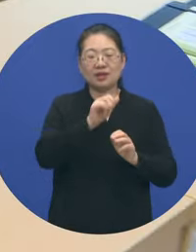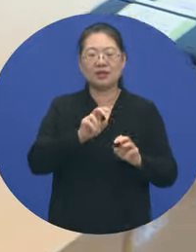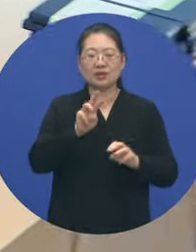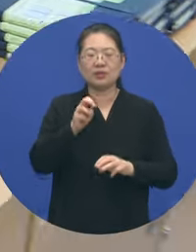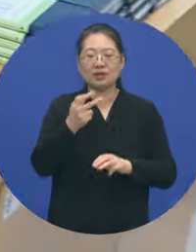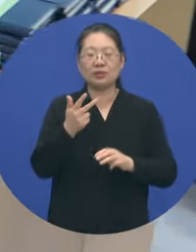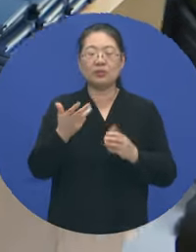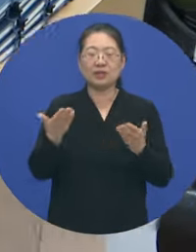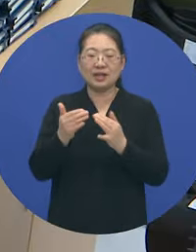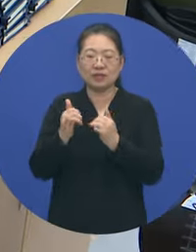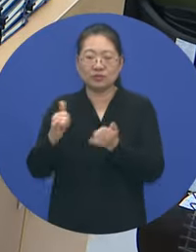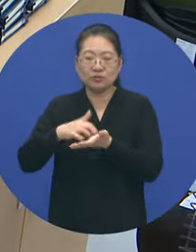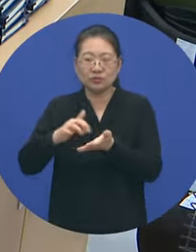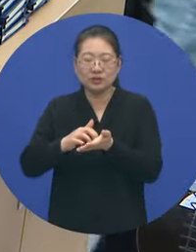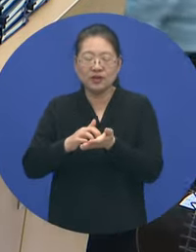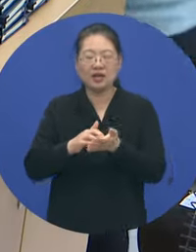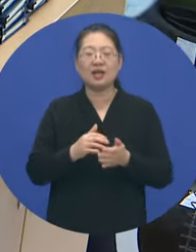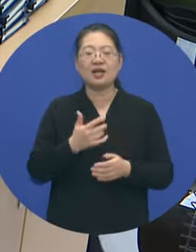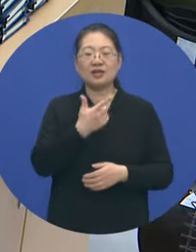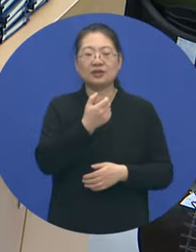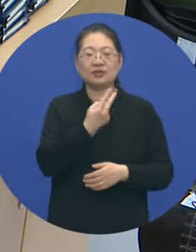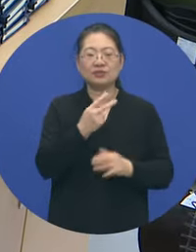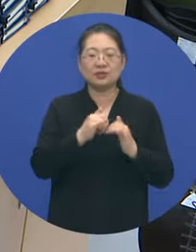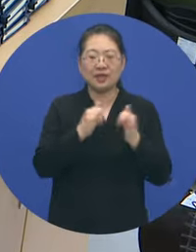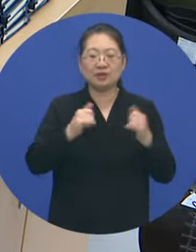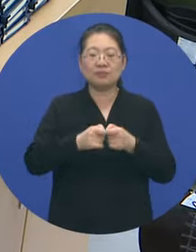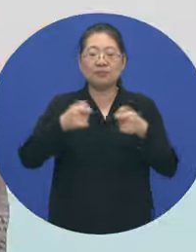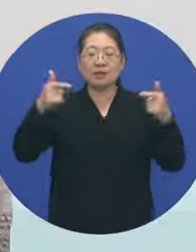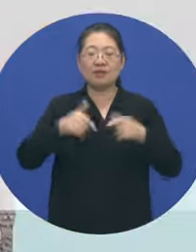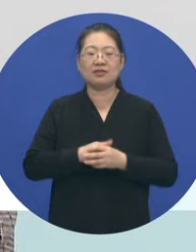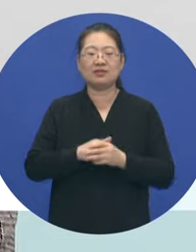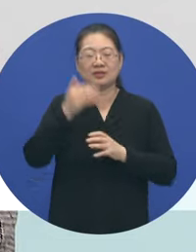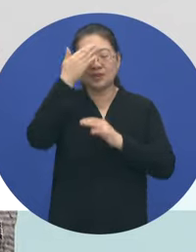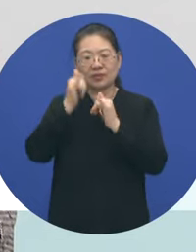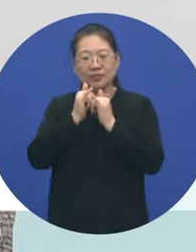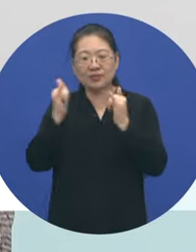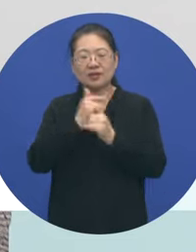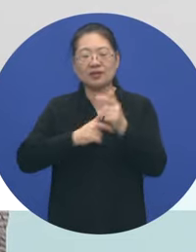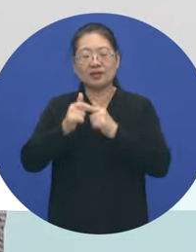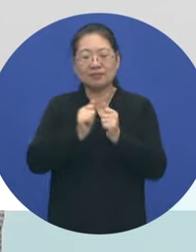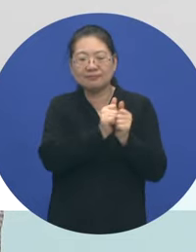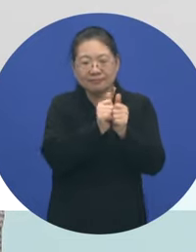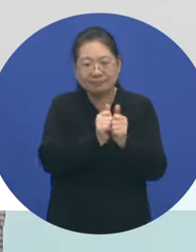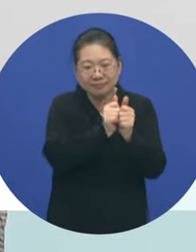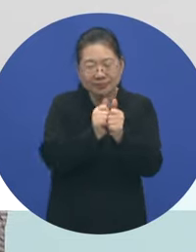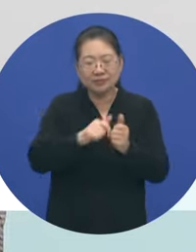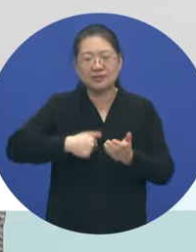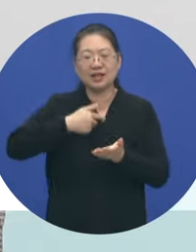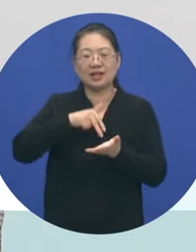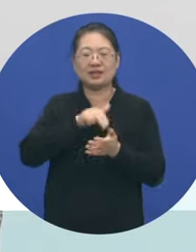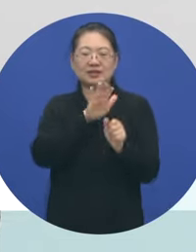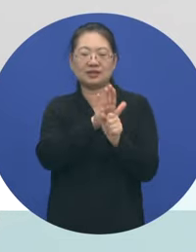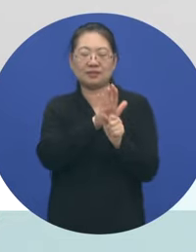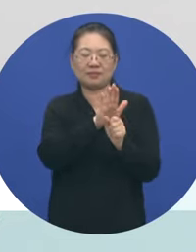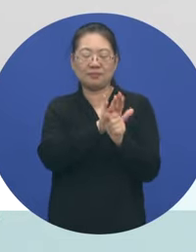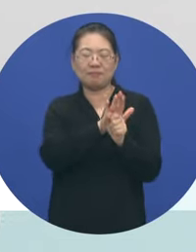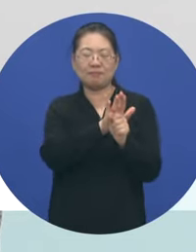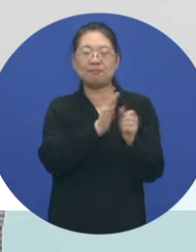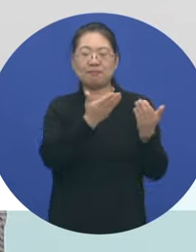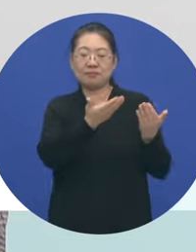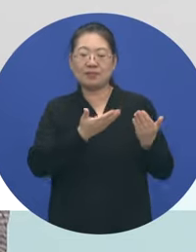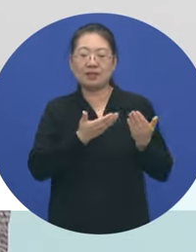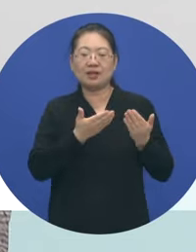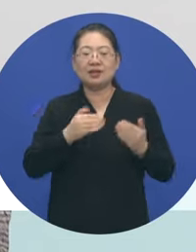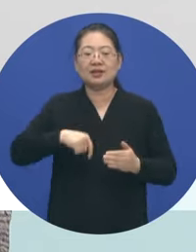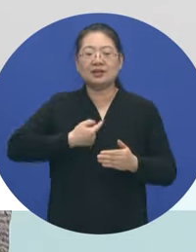37명이던 종사자가 62명으로 대폭 늘어났습니다. 이 청년들이 좀 더 밀착된 자립지원 서비스를 받고